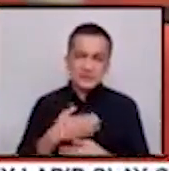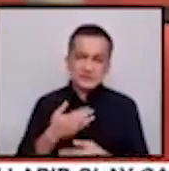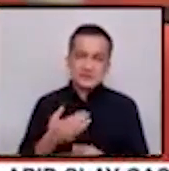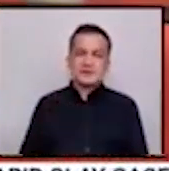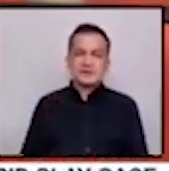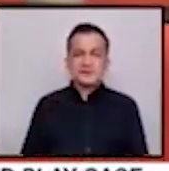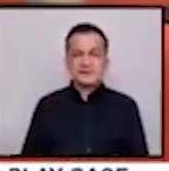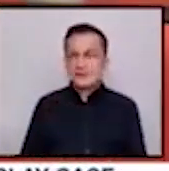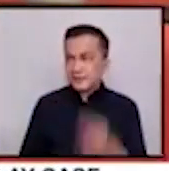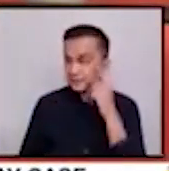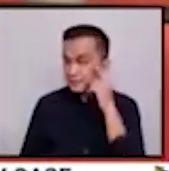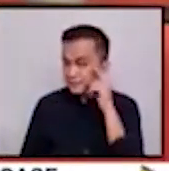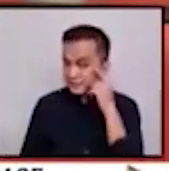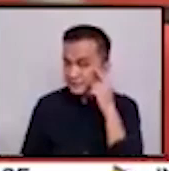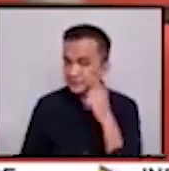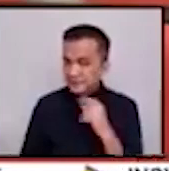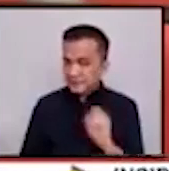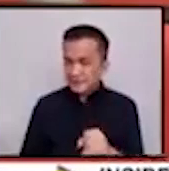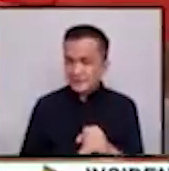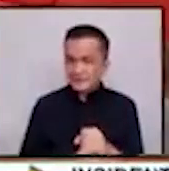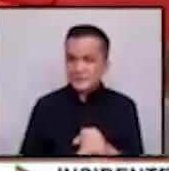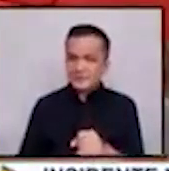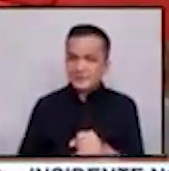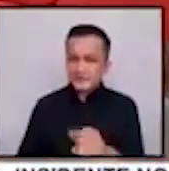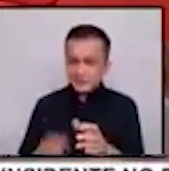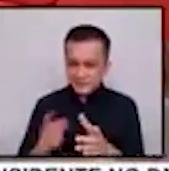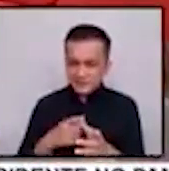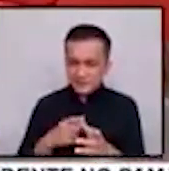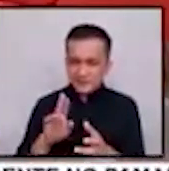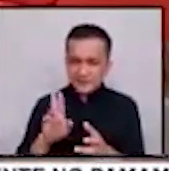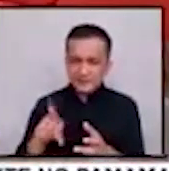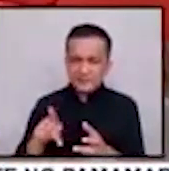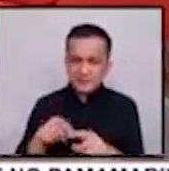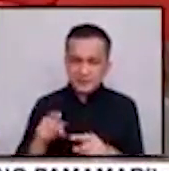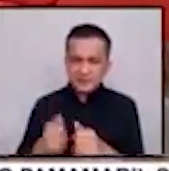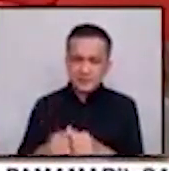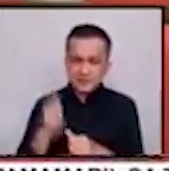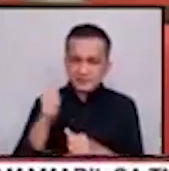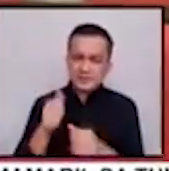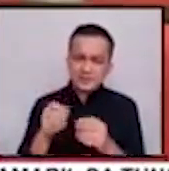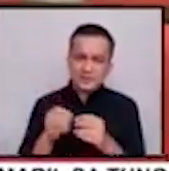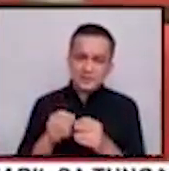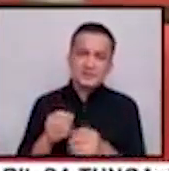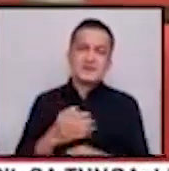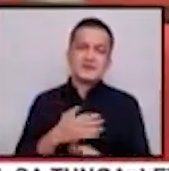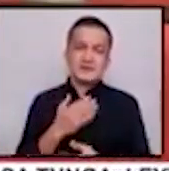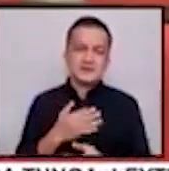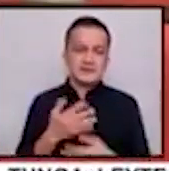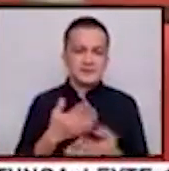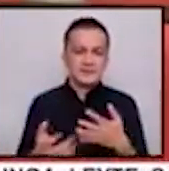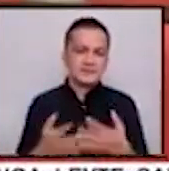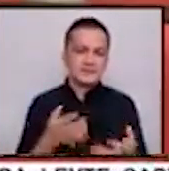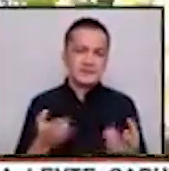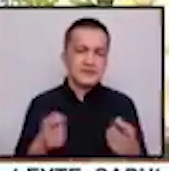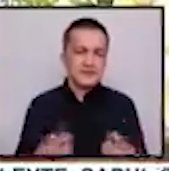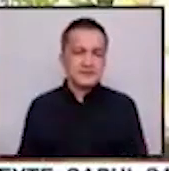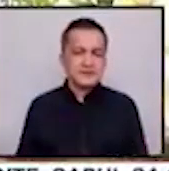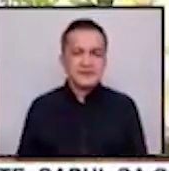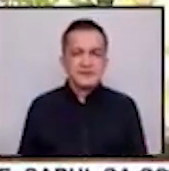lang yan, sige, kung first runner-up, go. Pero pag nanalo, mas masaya pa rin and whatever happens. Pero first runner-up, di